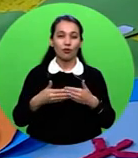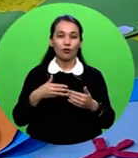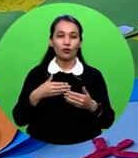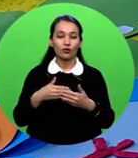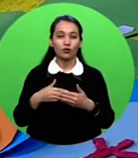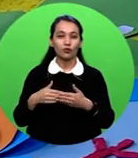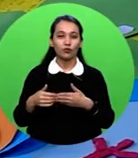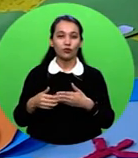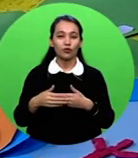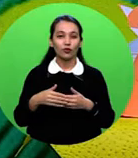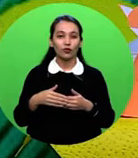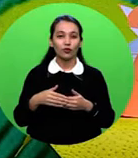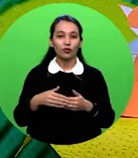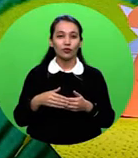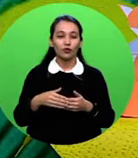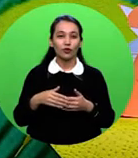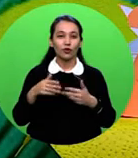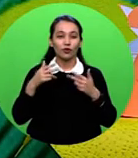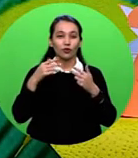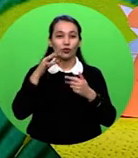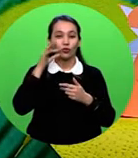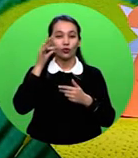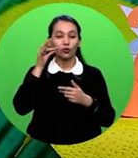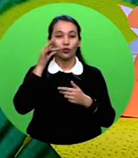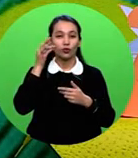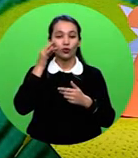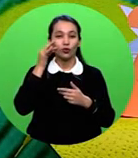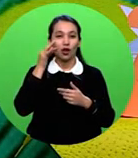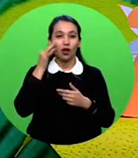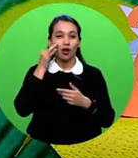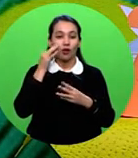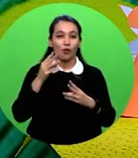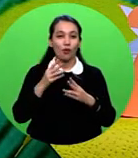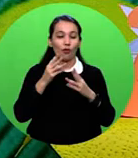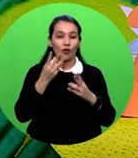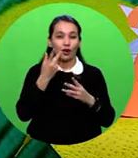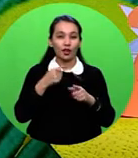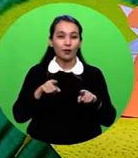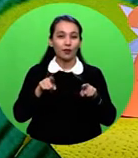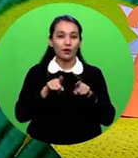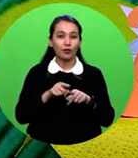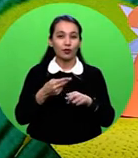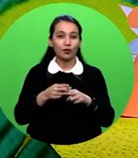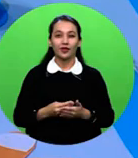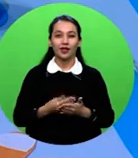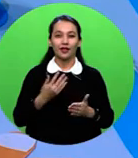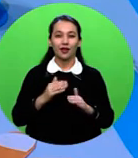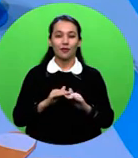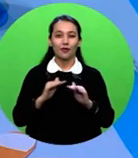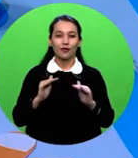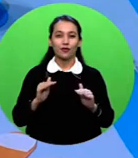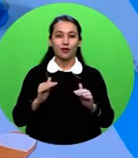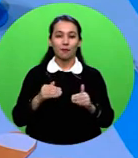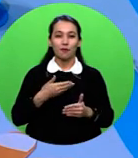Ya'ni tulkini rangi olov rang bo'lganligi uchun olov rangli karton qog'ozini tanladik.